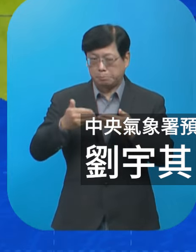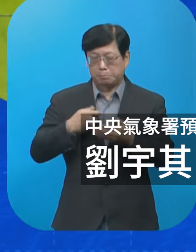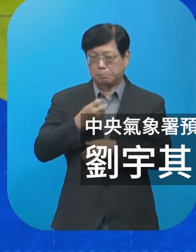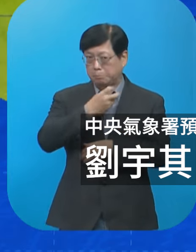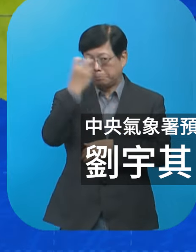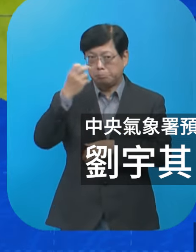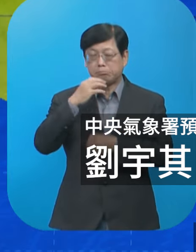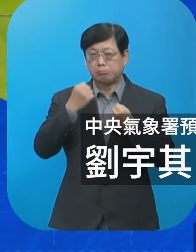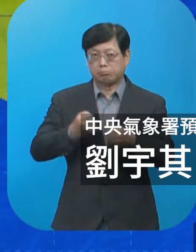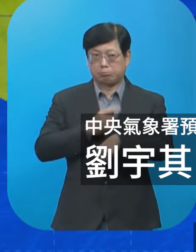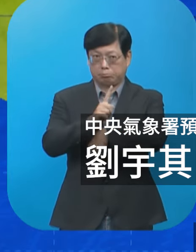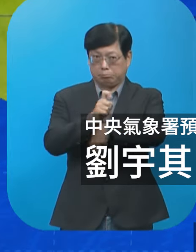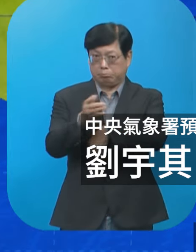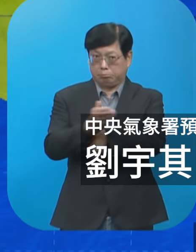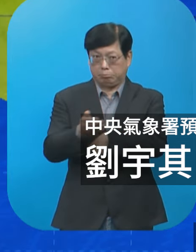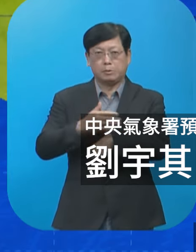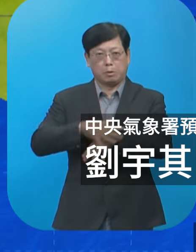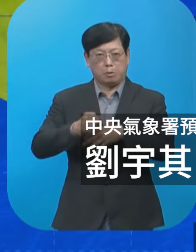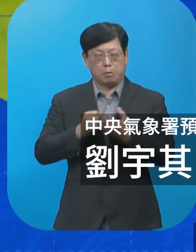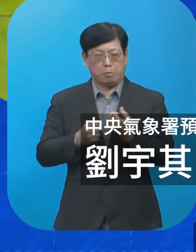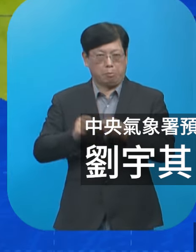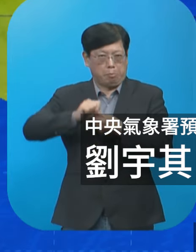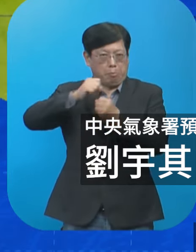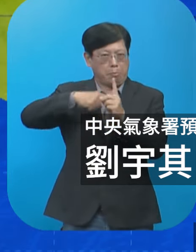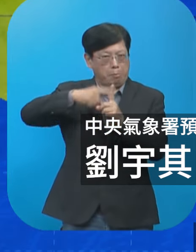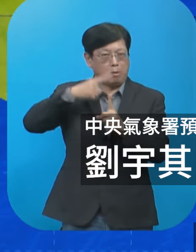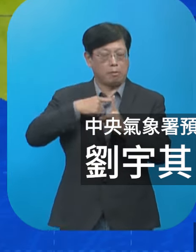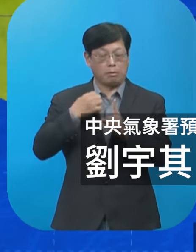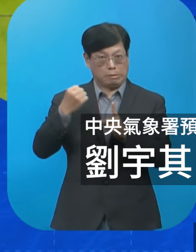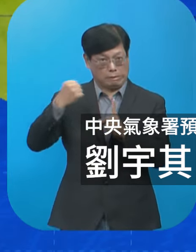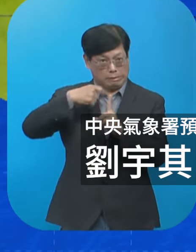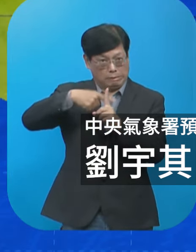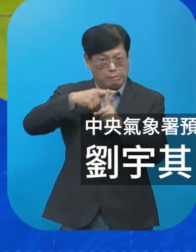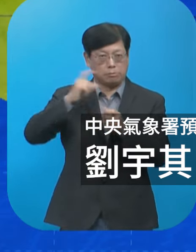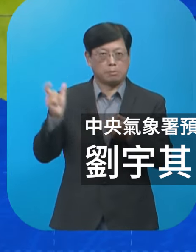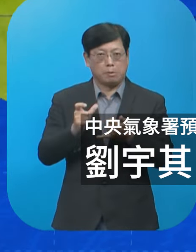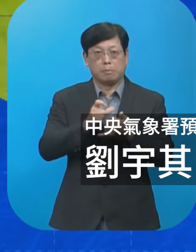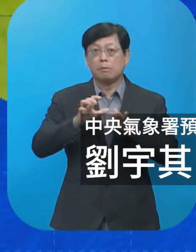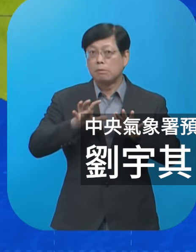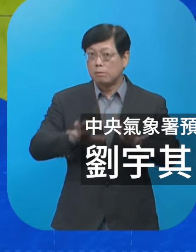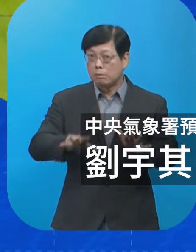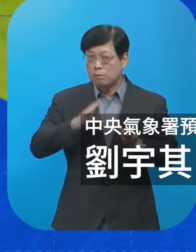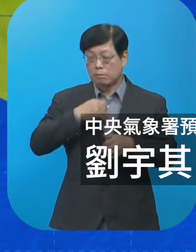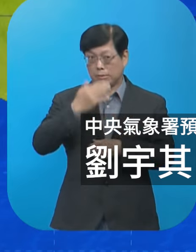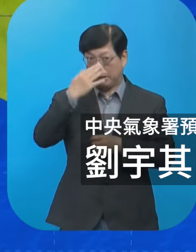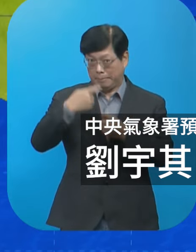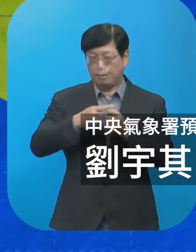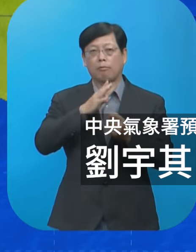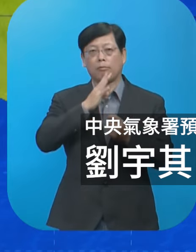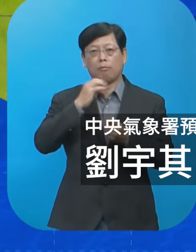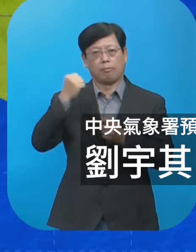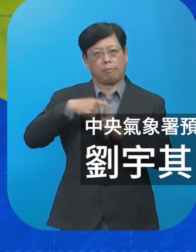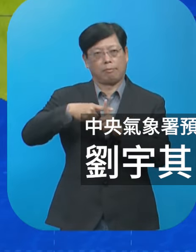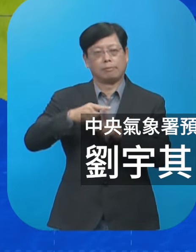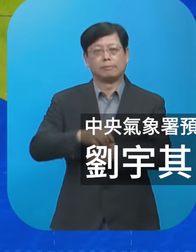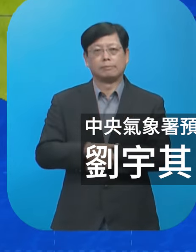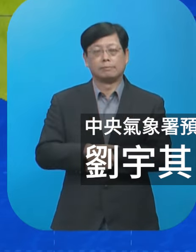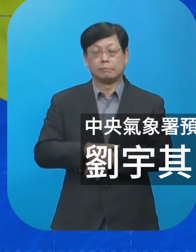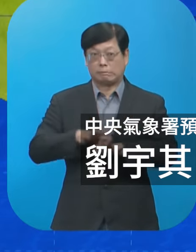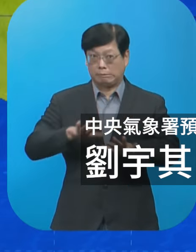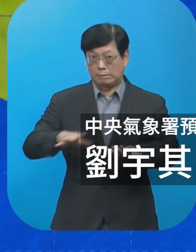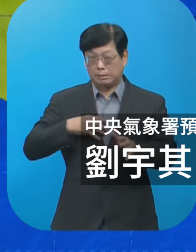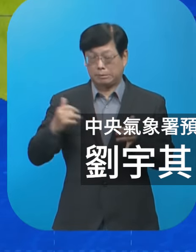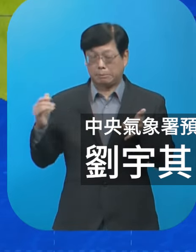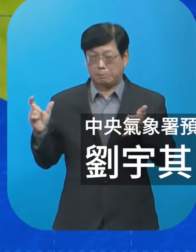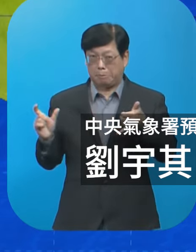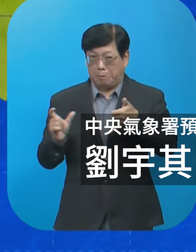在11点的时候，这个台风有达到强烈台风的程度，因此目前凯米台风是强烈台风。而随着台风逐渐